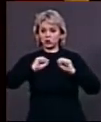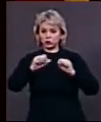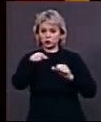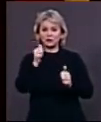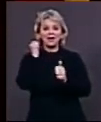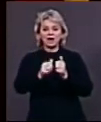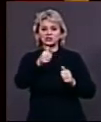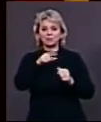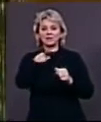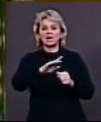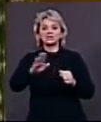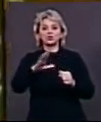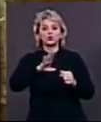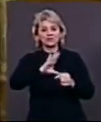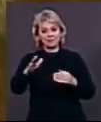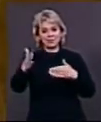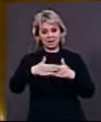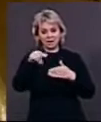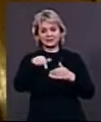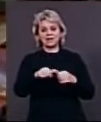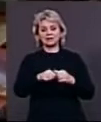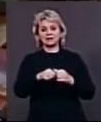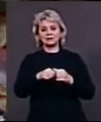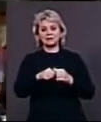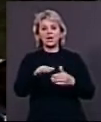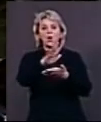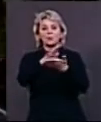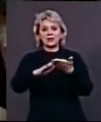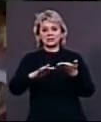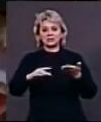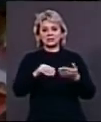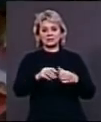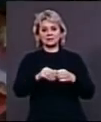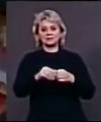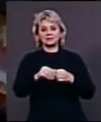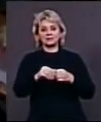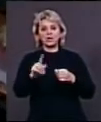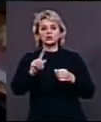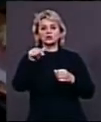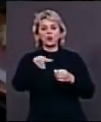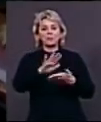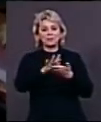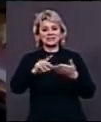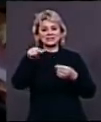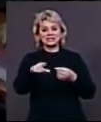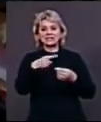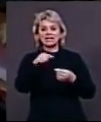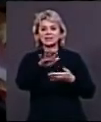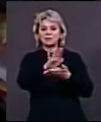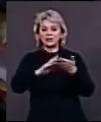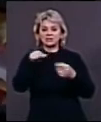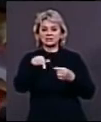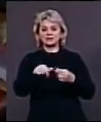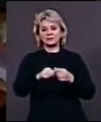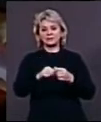И каждый пытается избежать наказания. Прости! Слушайте, я могу руку забрать? Она сказала простить, очень